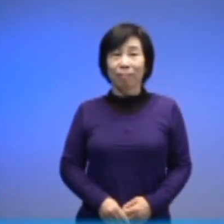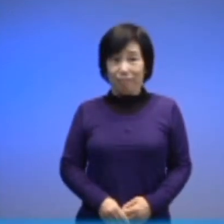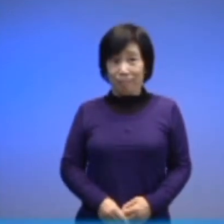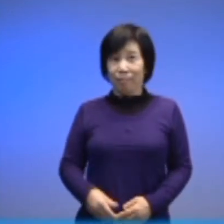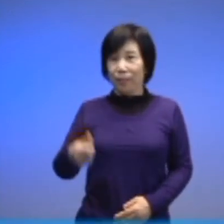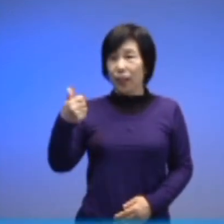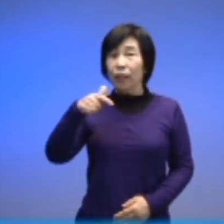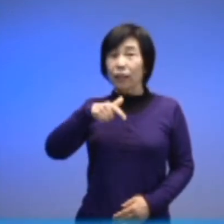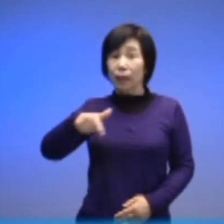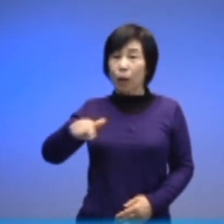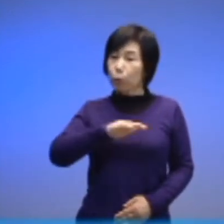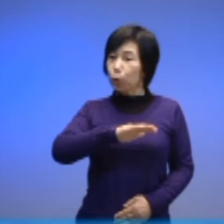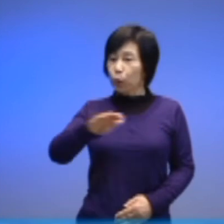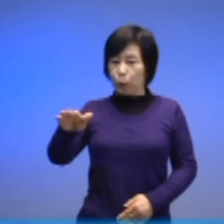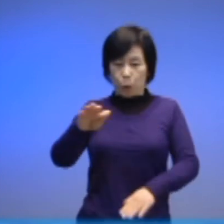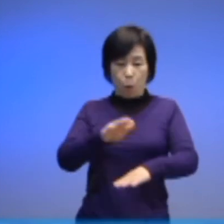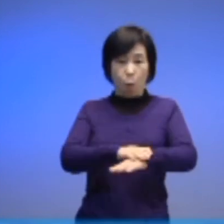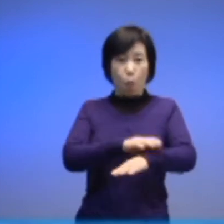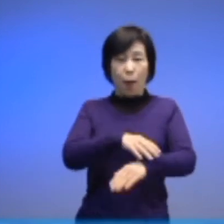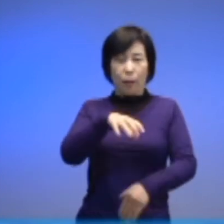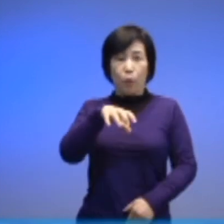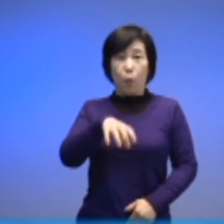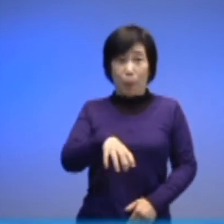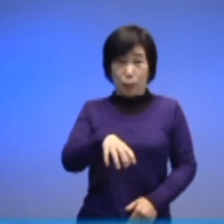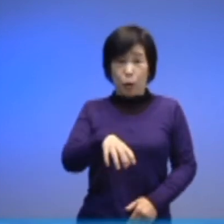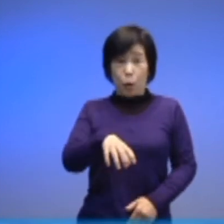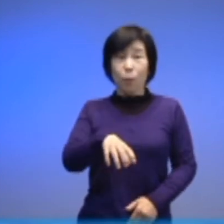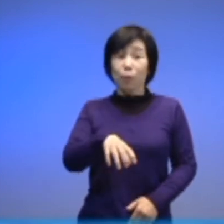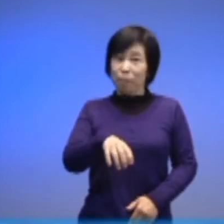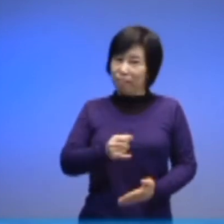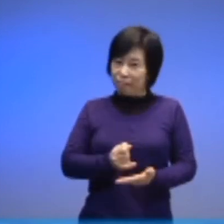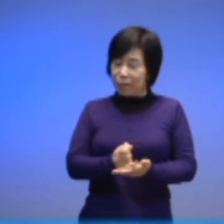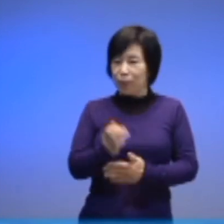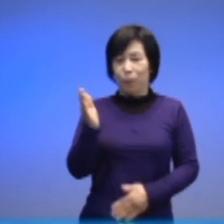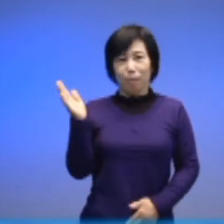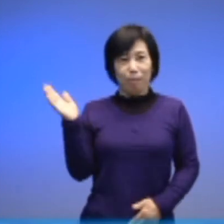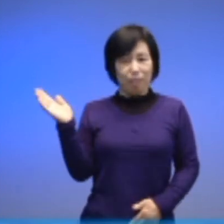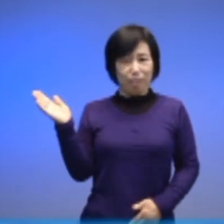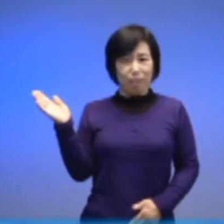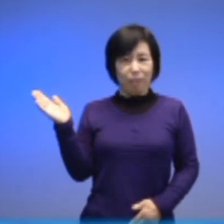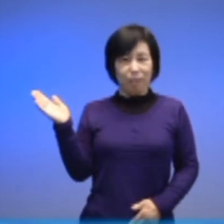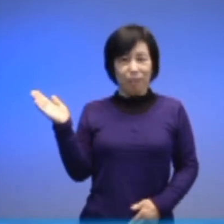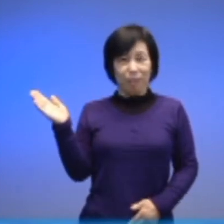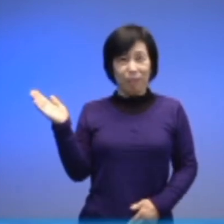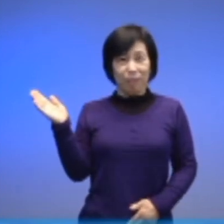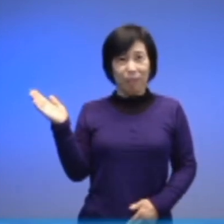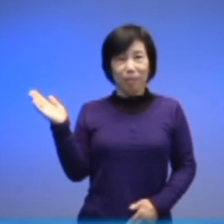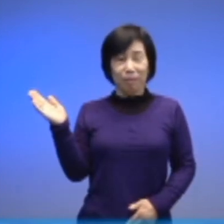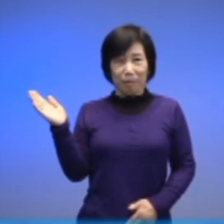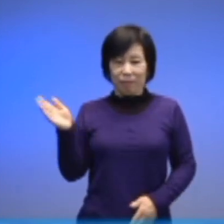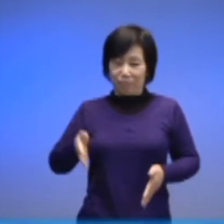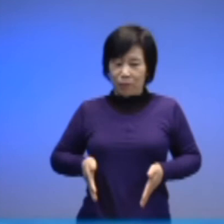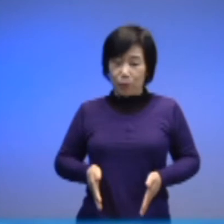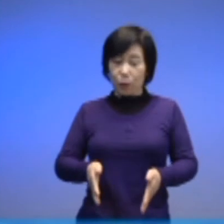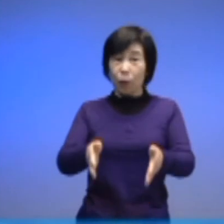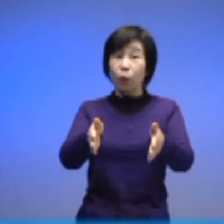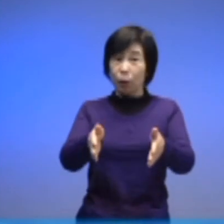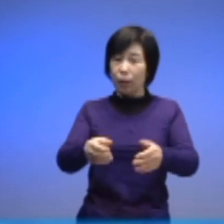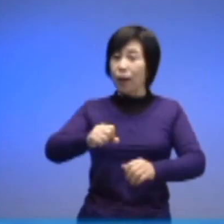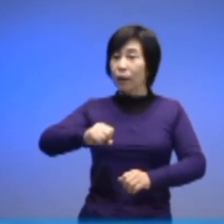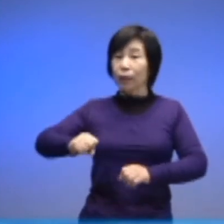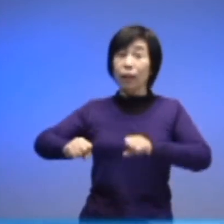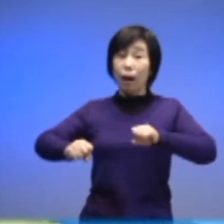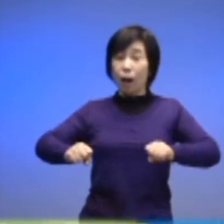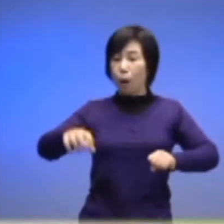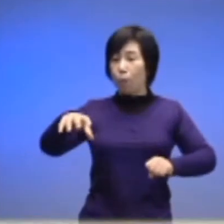南部丘陵公園はここ文字通り四日市の南部にあります。道を挟んで北ゾー